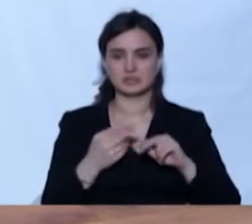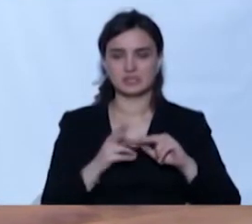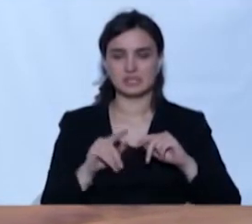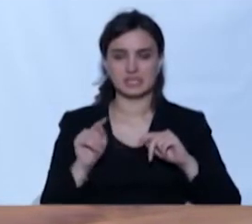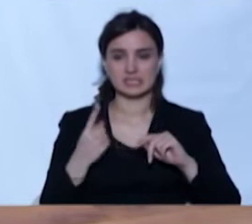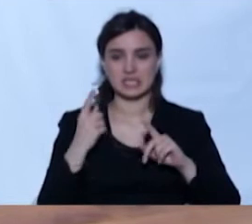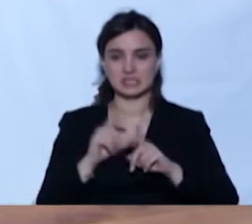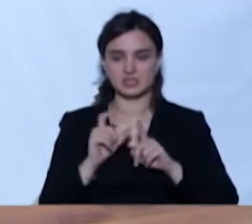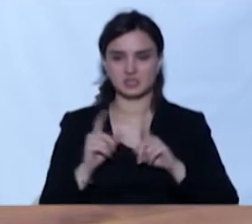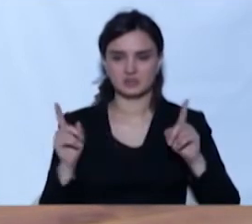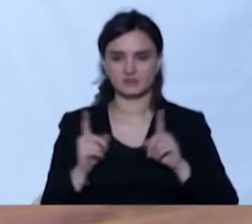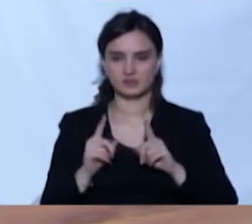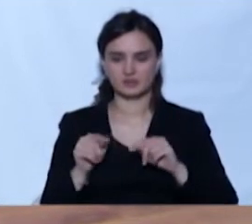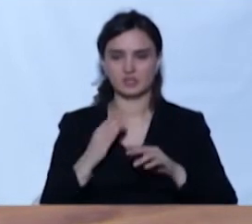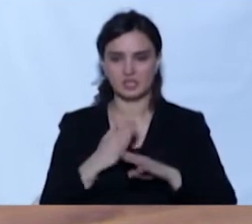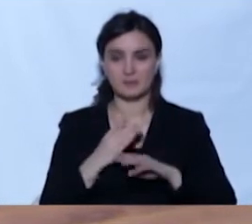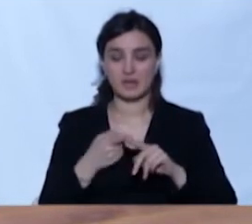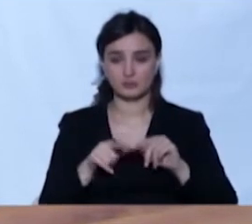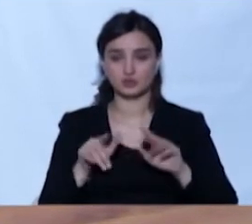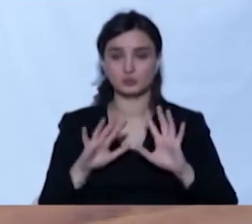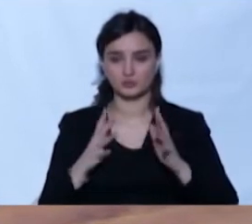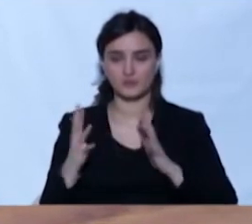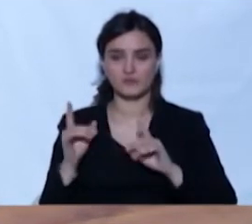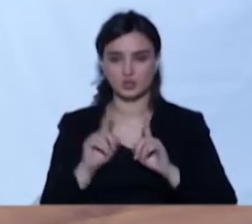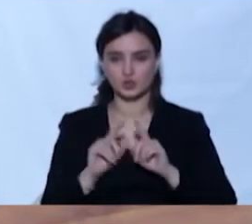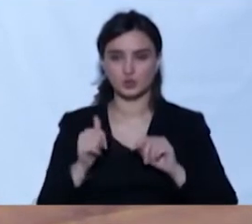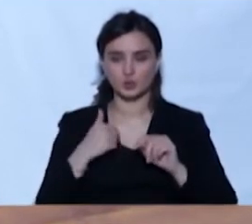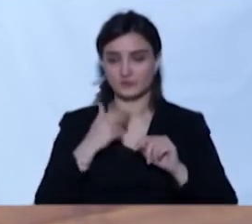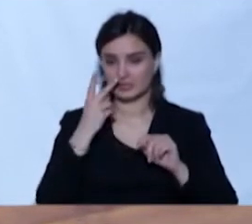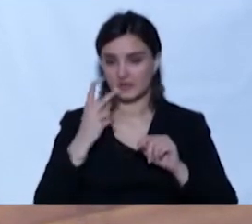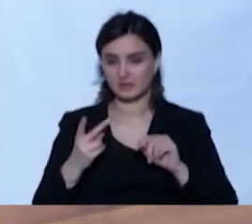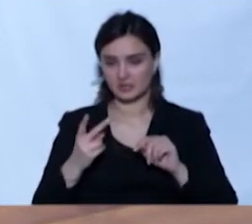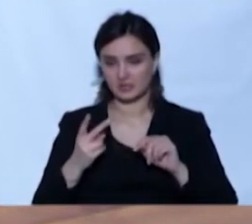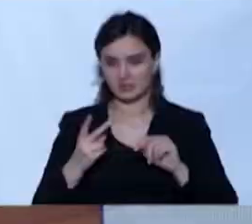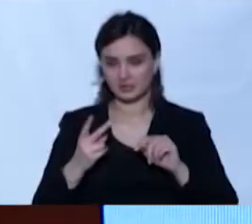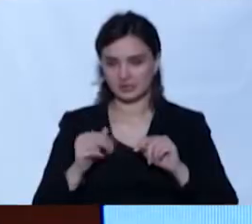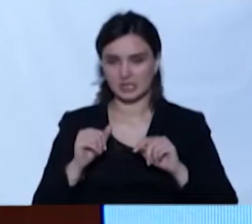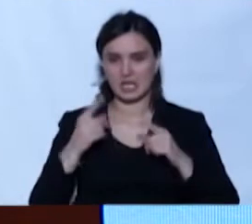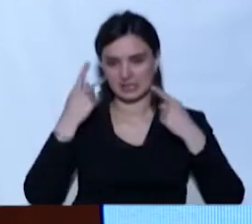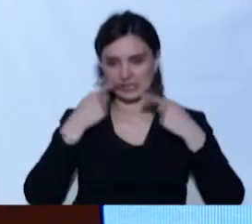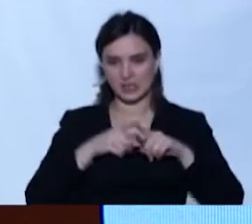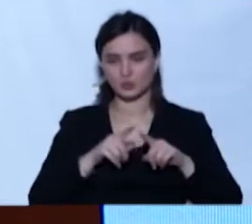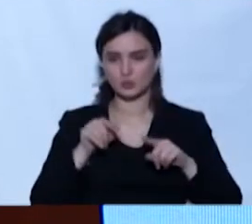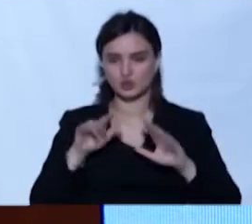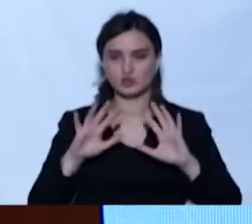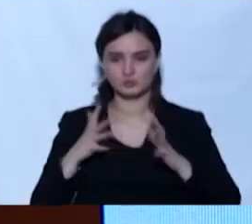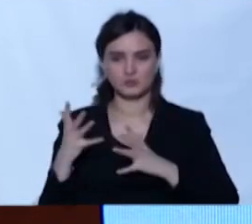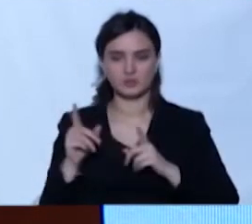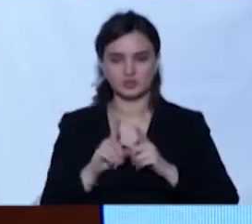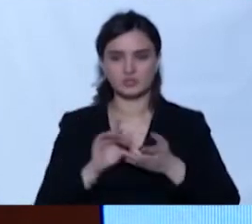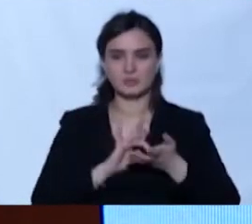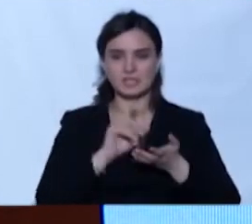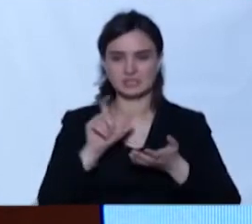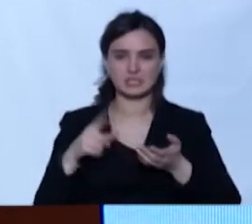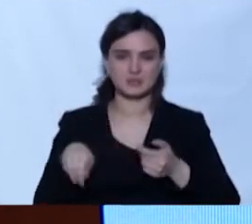ამ შემთხვევაშიც, როგორც ჩვენ დავინახეთ, არქიტექტურის შემთხვევაშიც ბერძნები ახორციელებენ